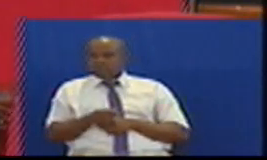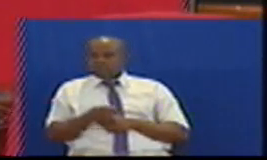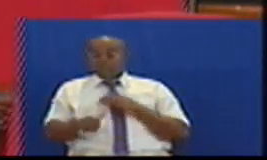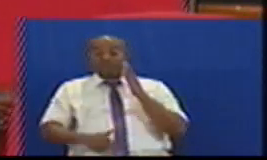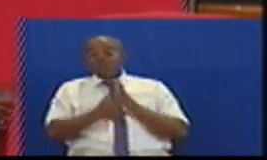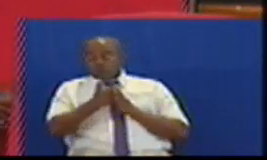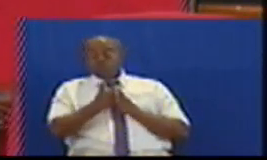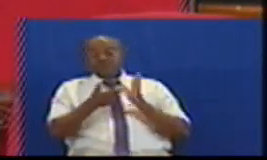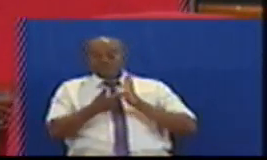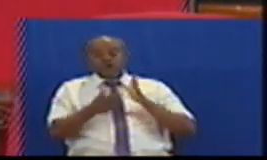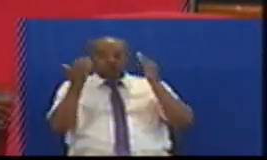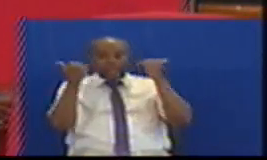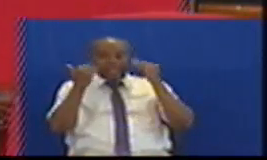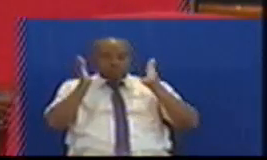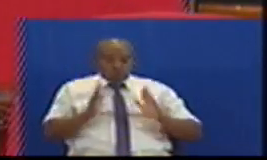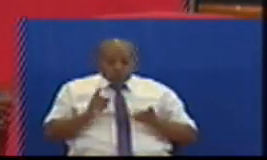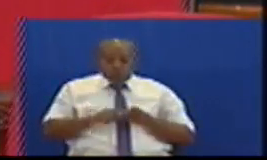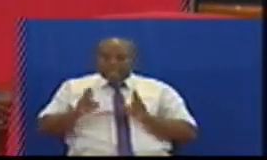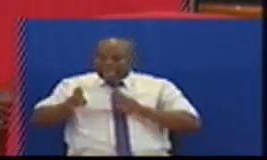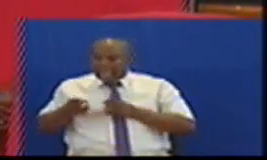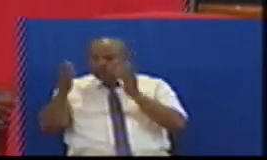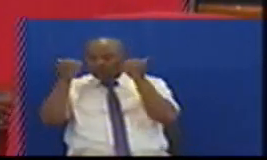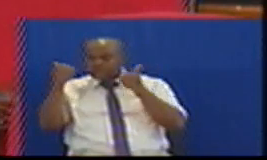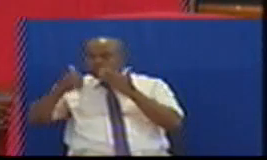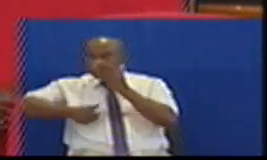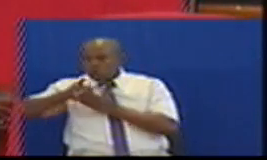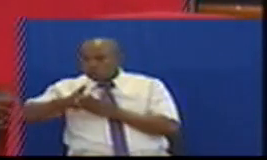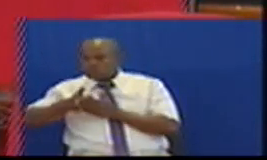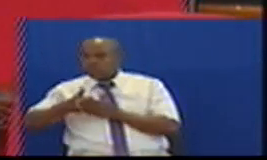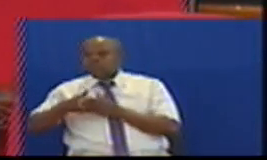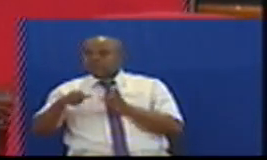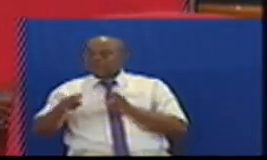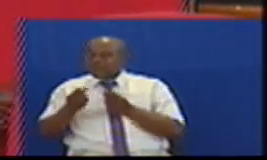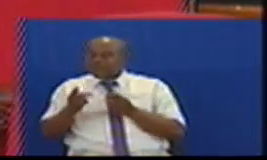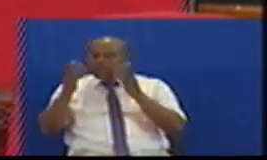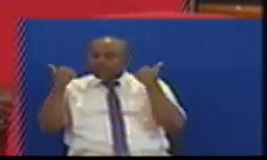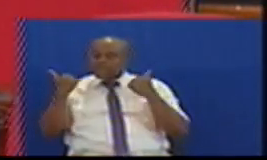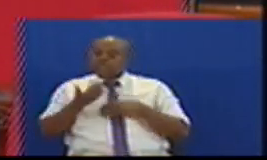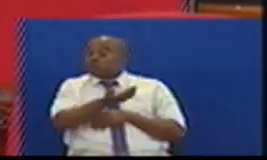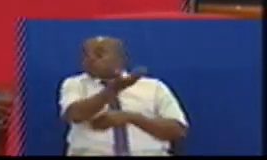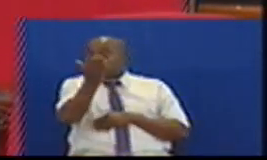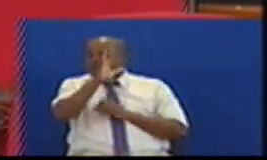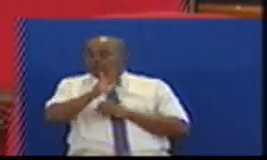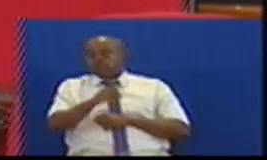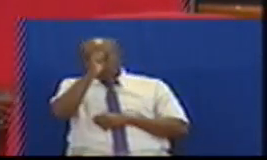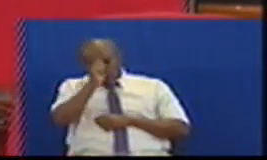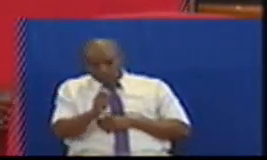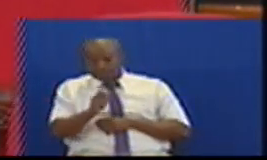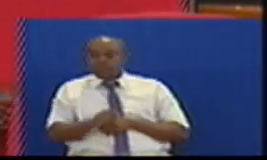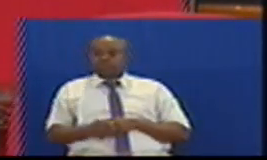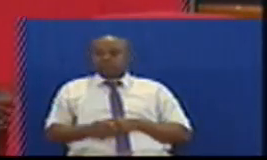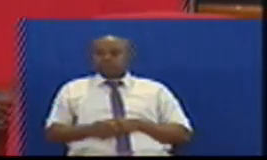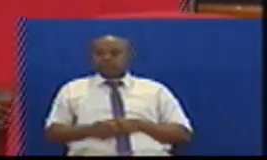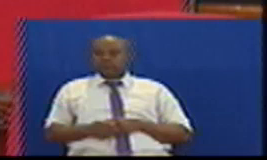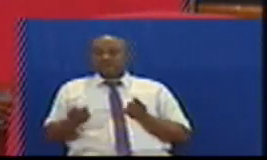mahakama, jaji mkuu, jaji kiongozi, lakini pamoja na majaji wengine. Lakini tuheshimu sana viongozi